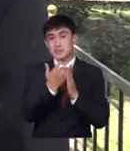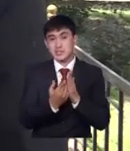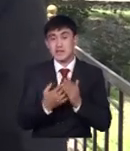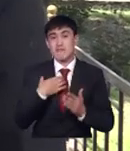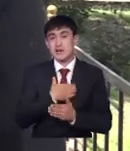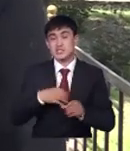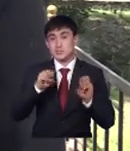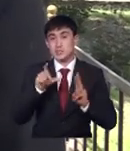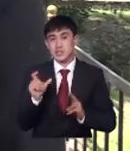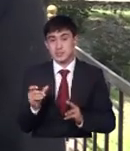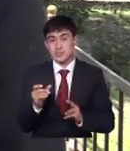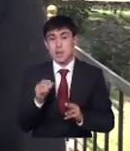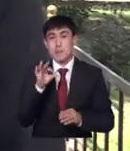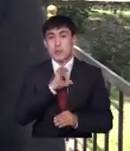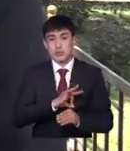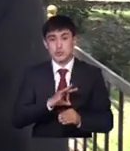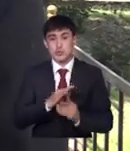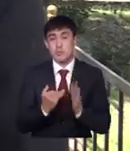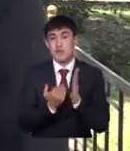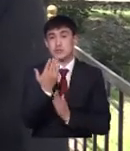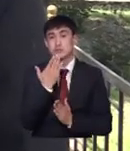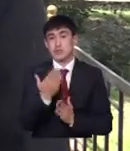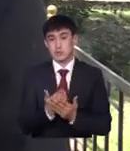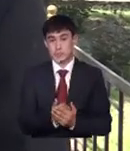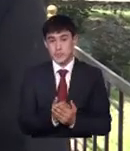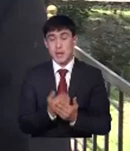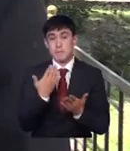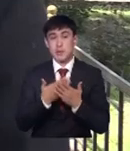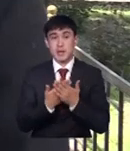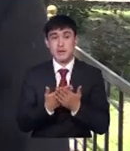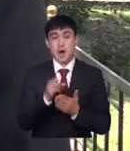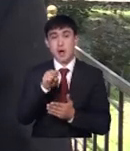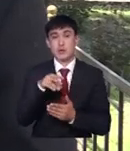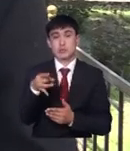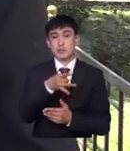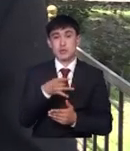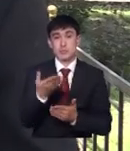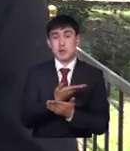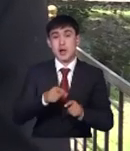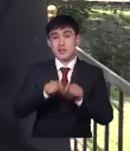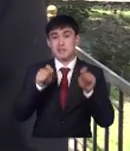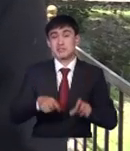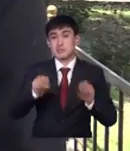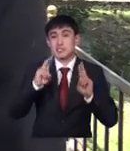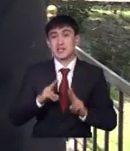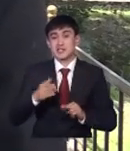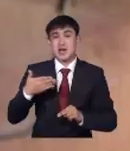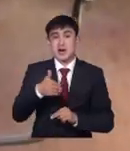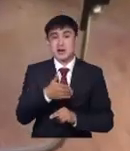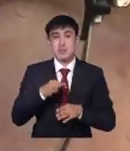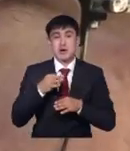актуальных специальностей пользующихся повышенным спросом к примеру в алакольского районе Мы открываем специальности по